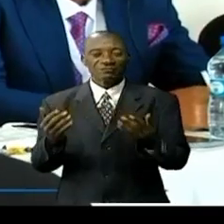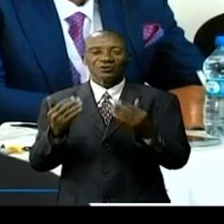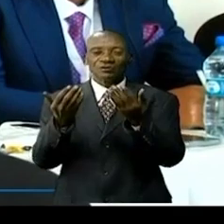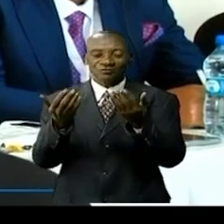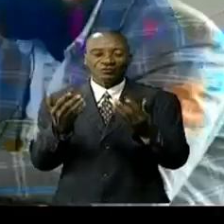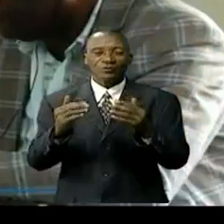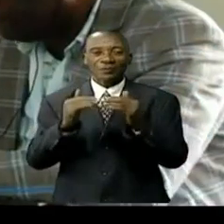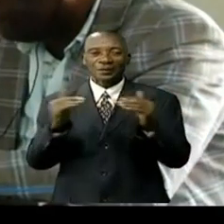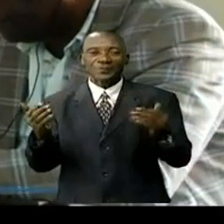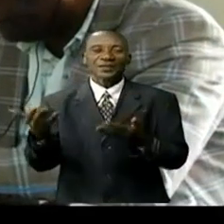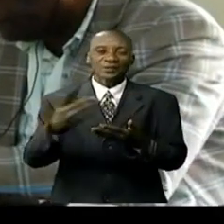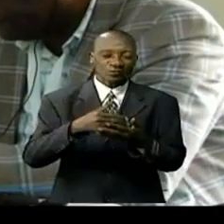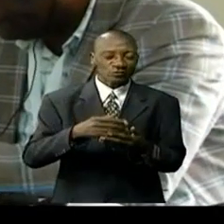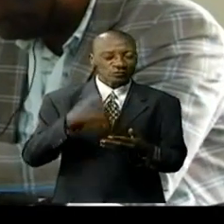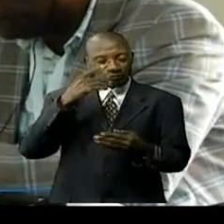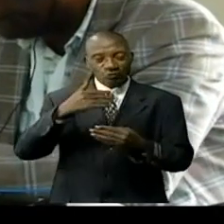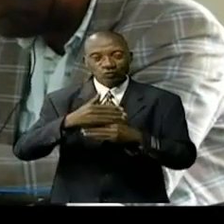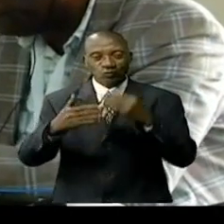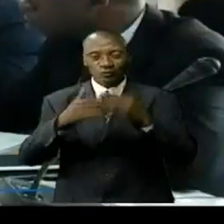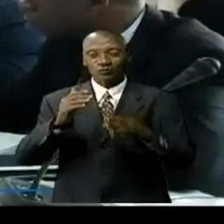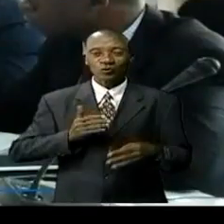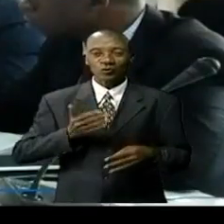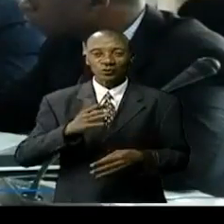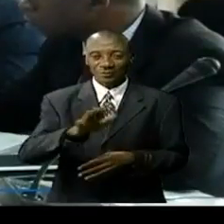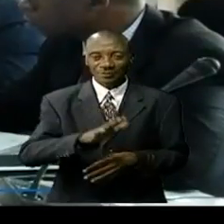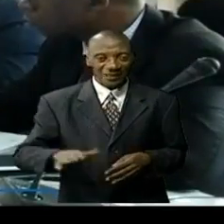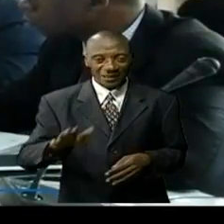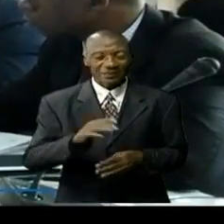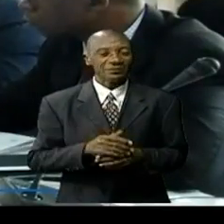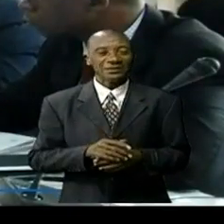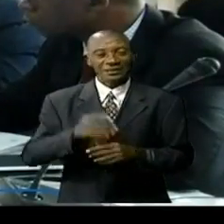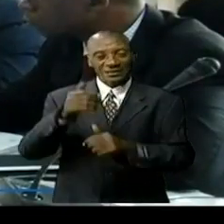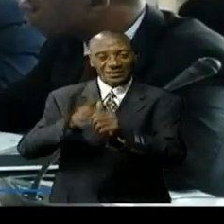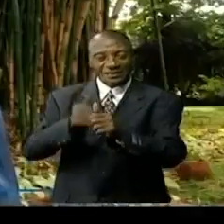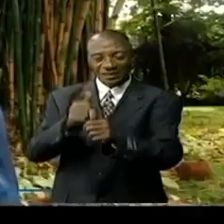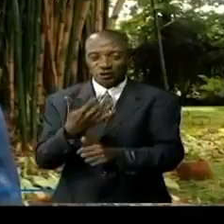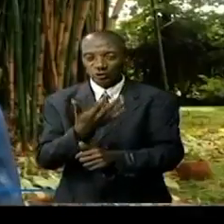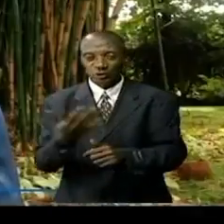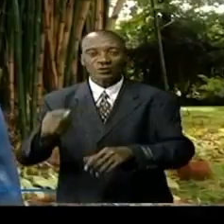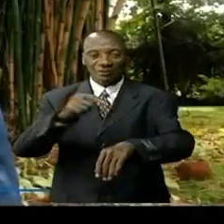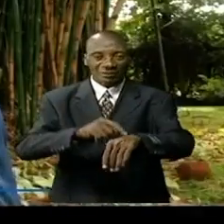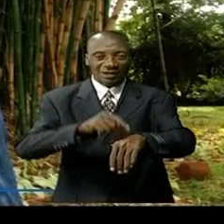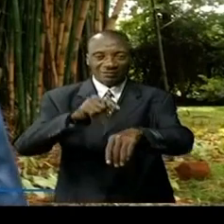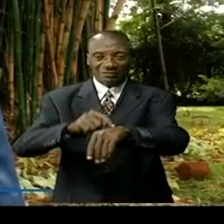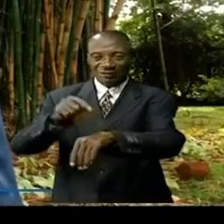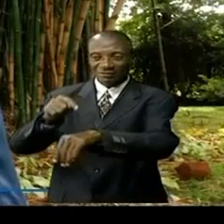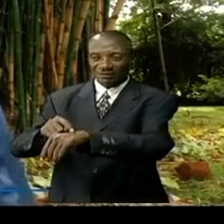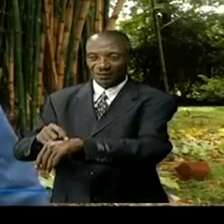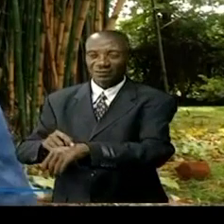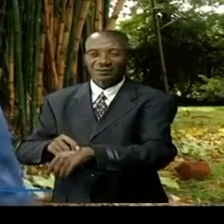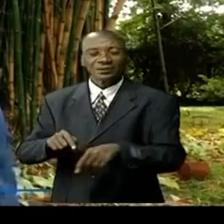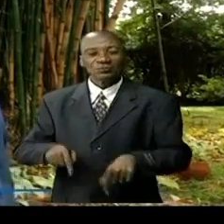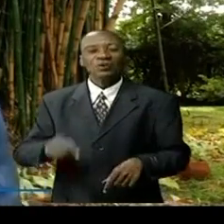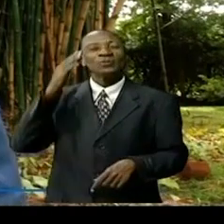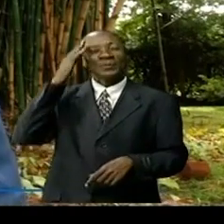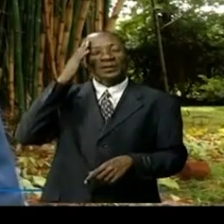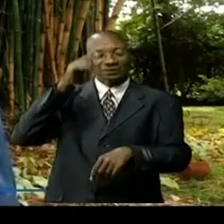reconstruire le pays, nous sommes prêts à le soutenir. Chaque chose a son temps, je considère que c'est le temps de faire la